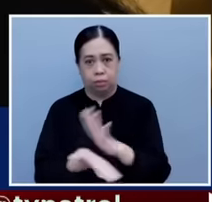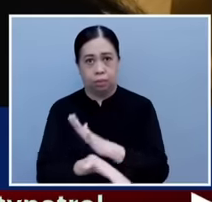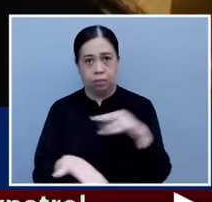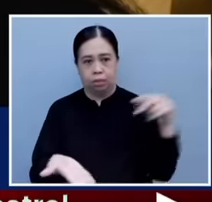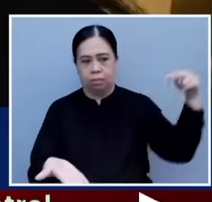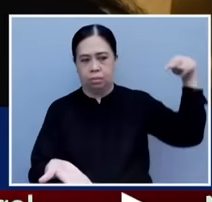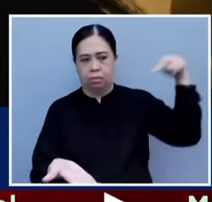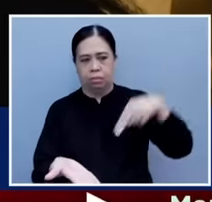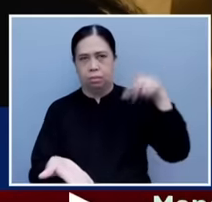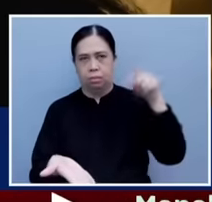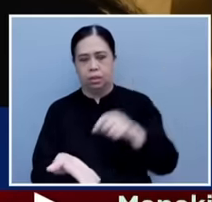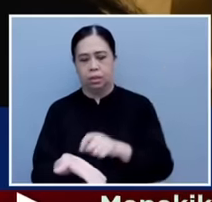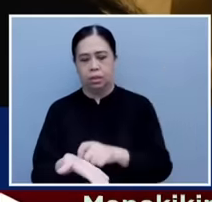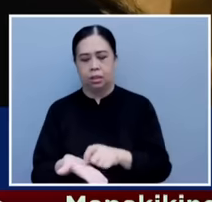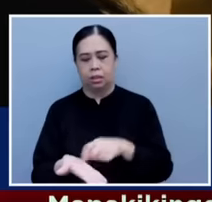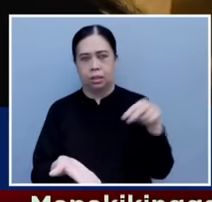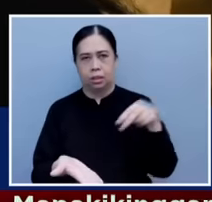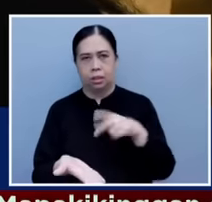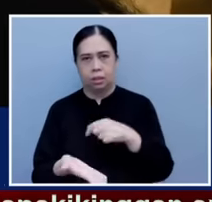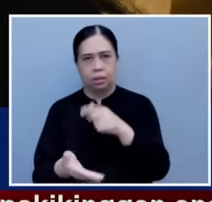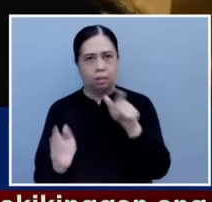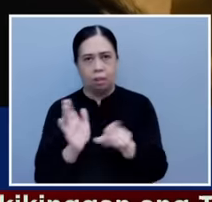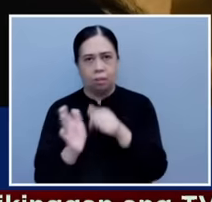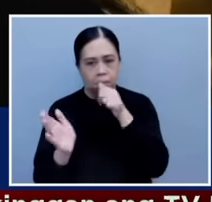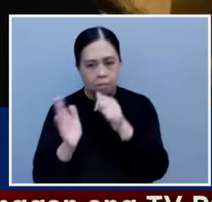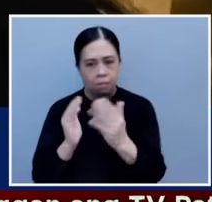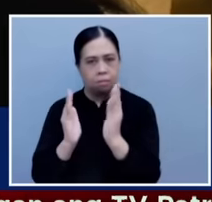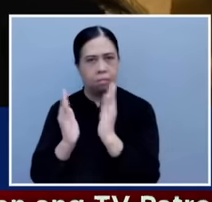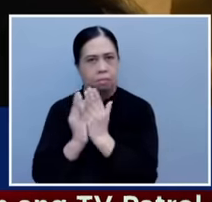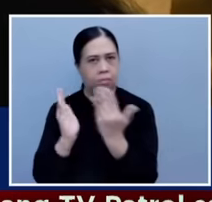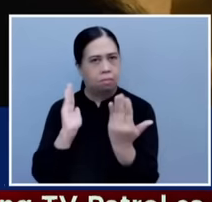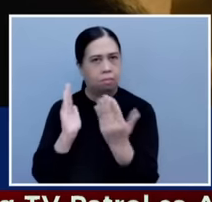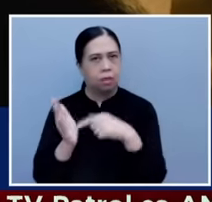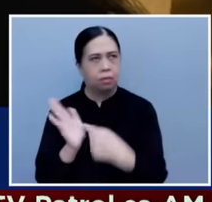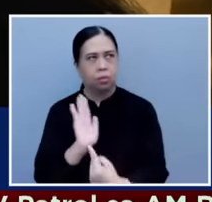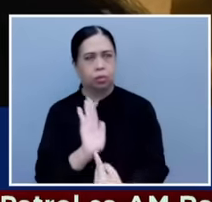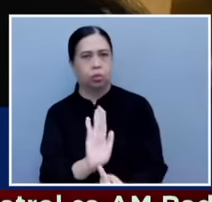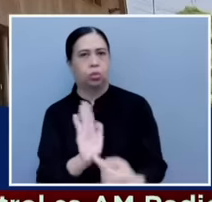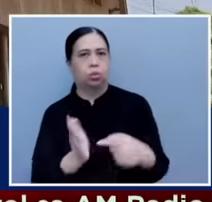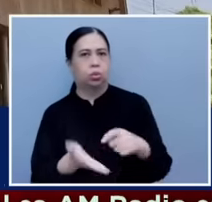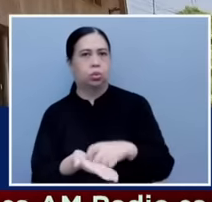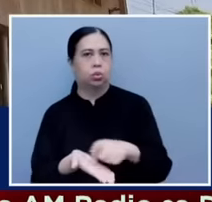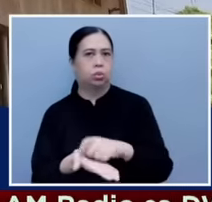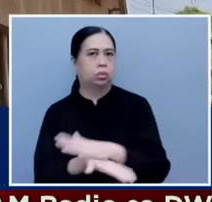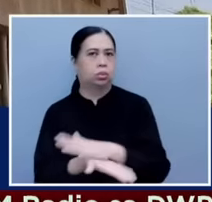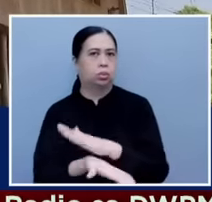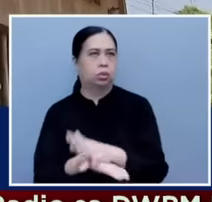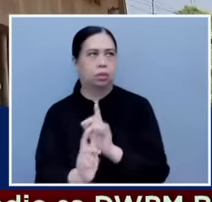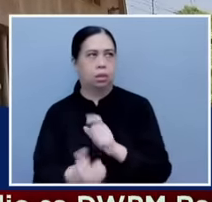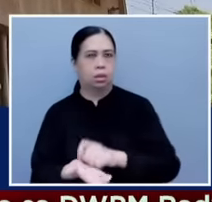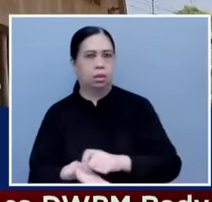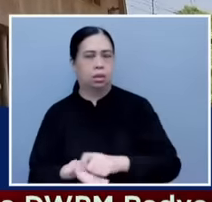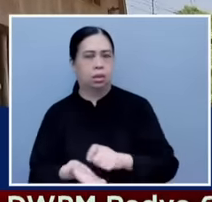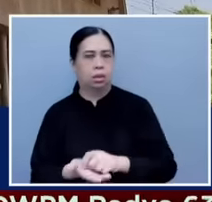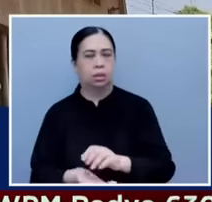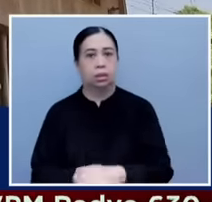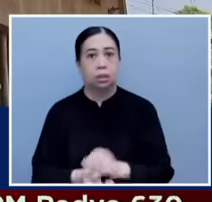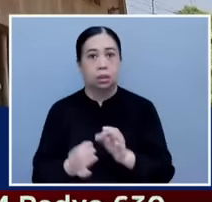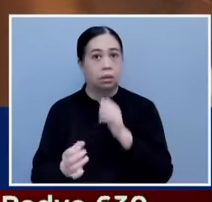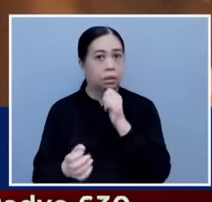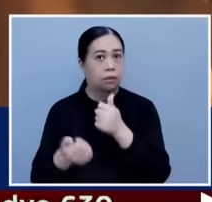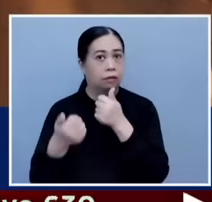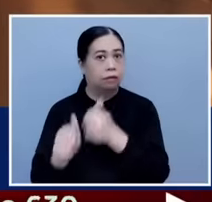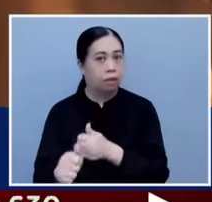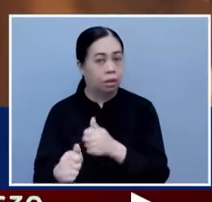mo kasi yung bawal mo i-cover yung folder. Dapat naka-open lang yung ano mo, papel. Ang hindi sumunod sa pagboto